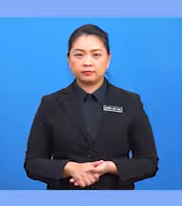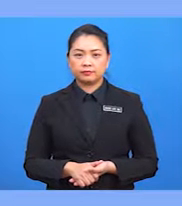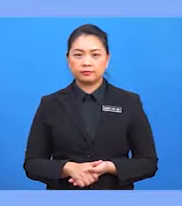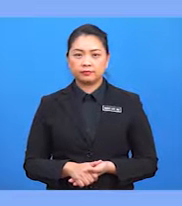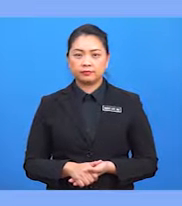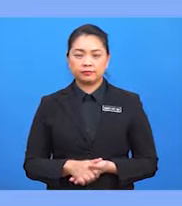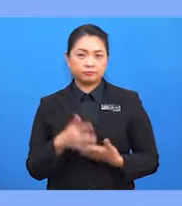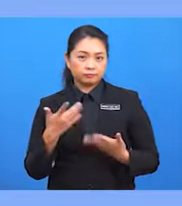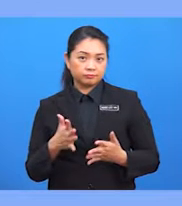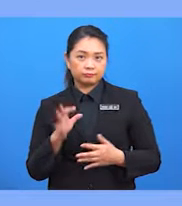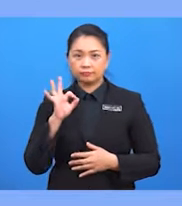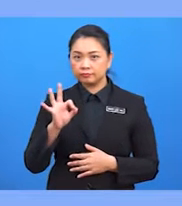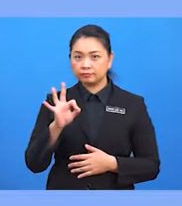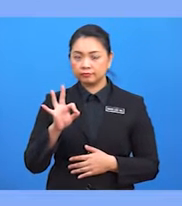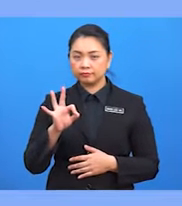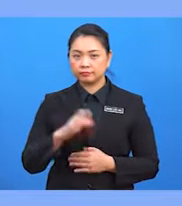Anda berapa hati?